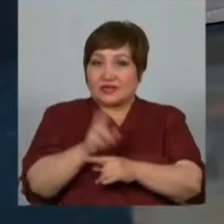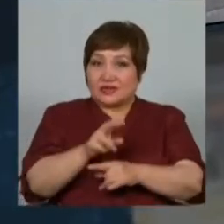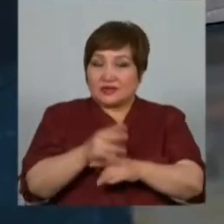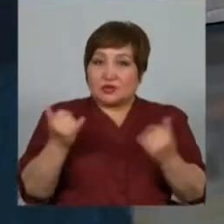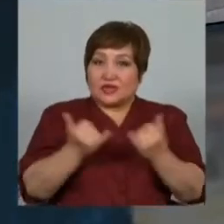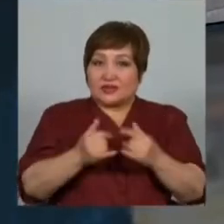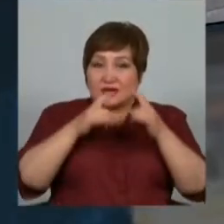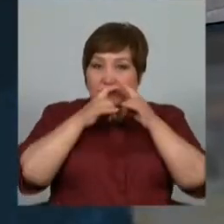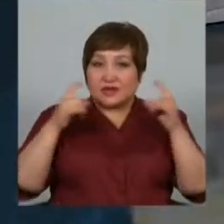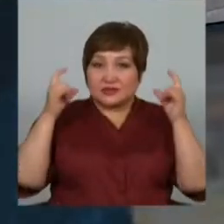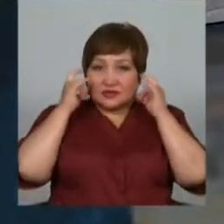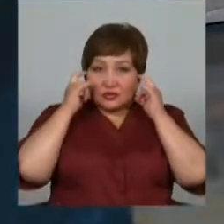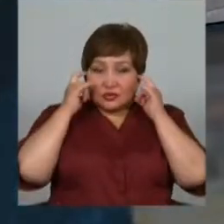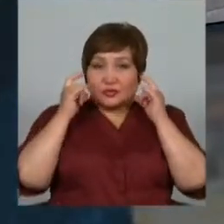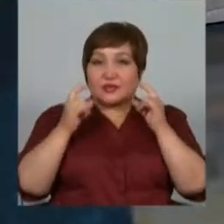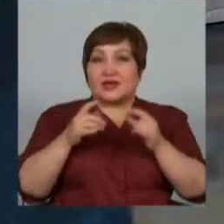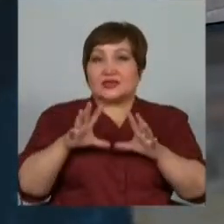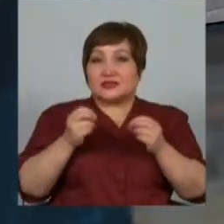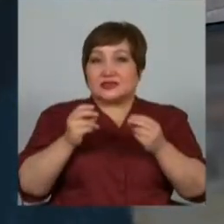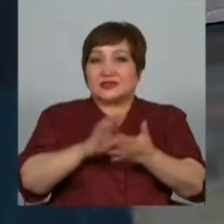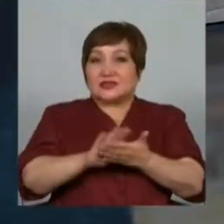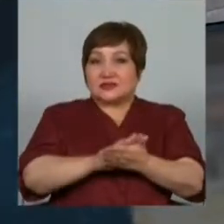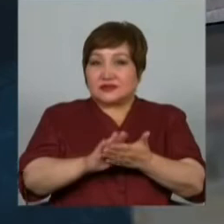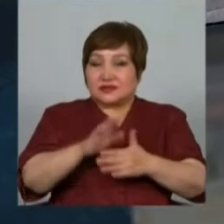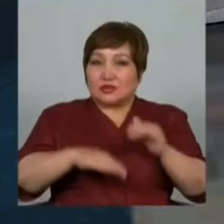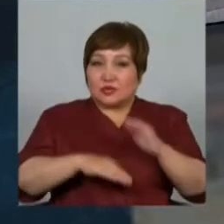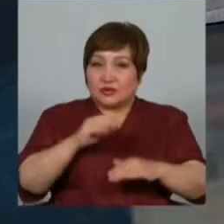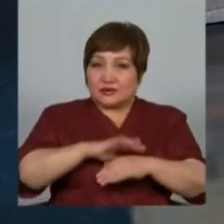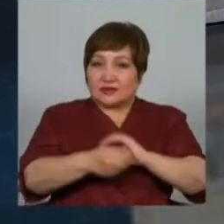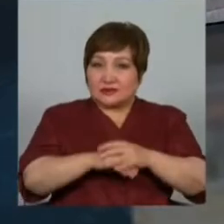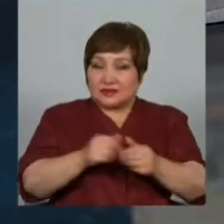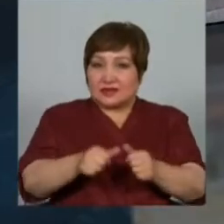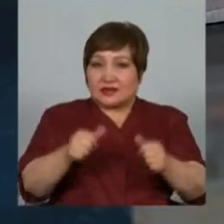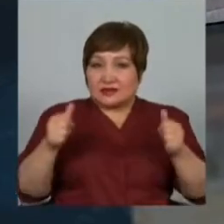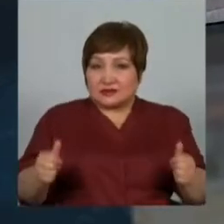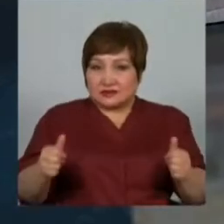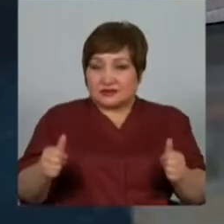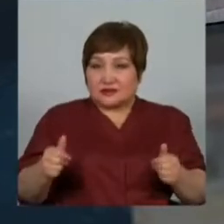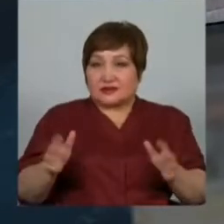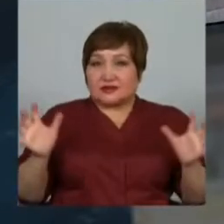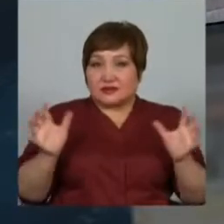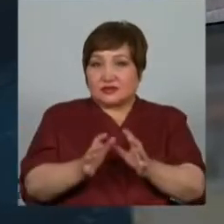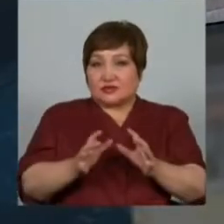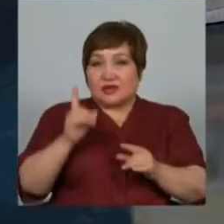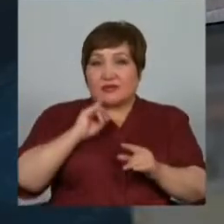тағып, санитайзерлермен қолданып арақашықтықты сақтап отыр. Өмір, мендегі бар ақпарат әзірге